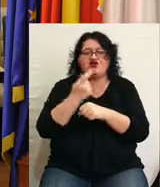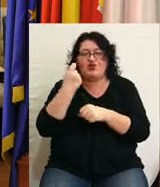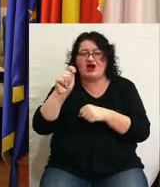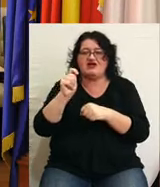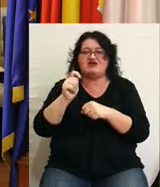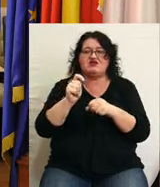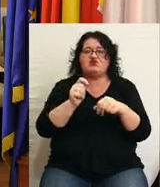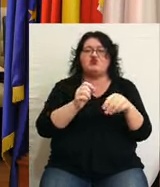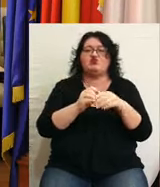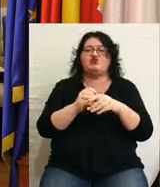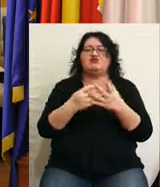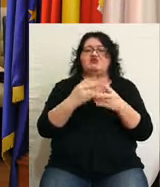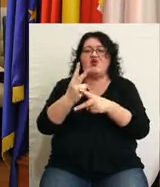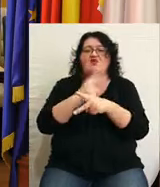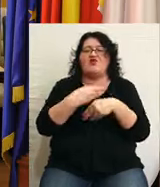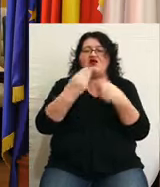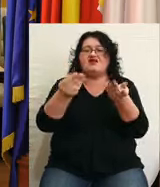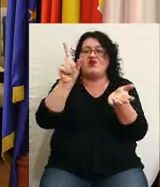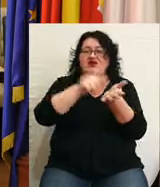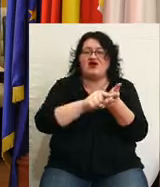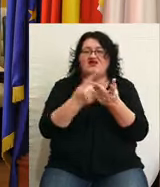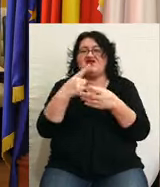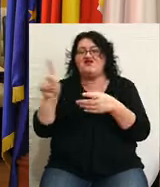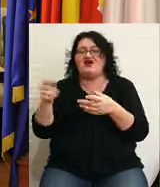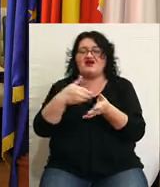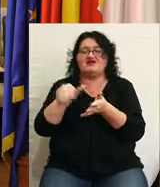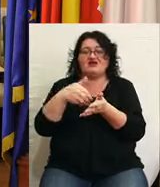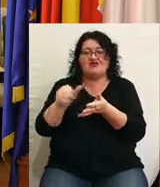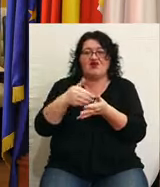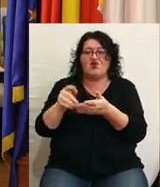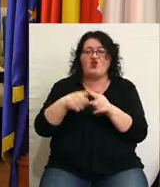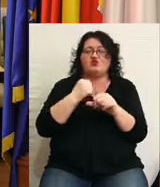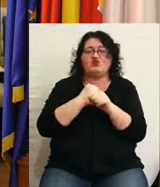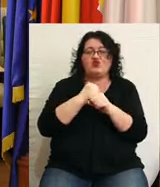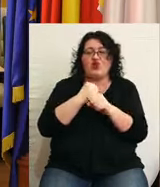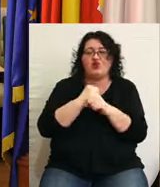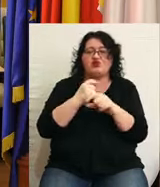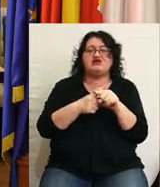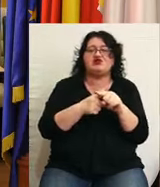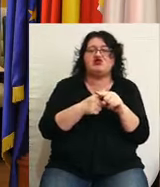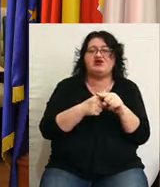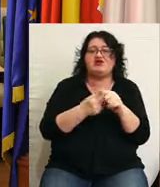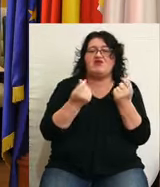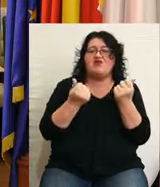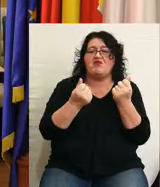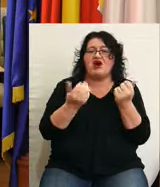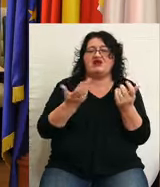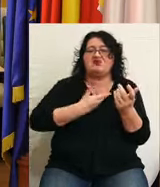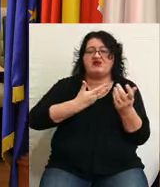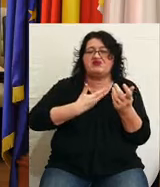tocmai faptul că diferența între costul producției și bani încasați, fie din bugetul